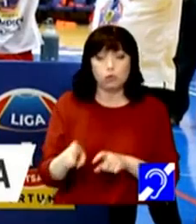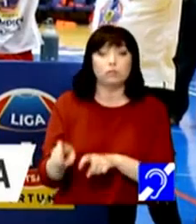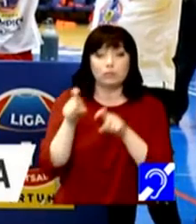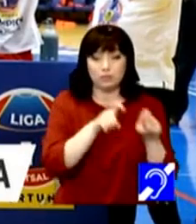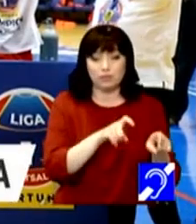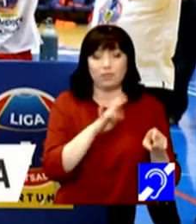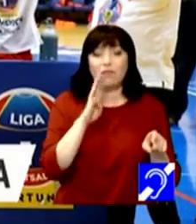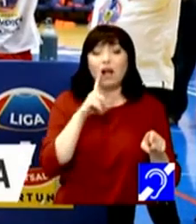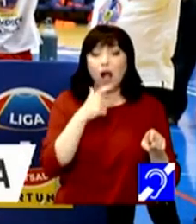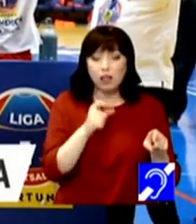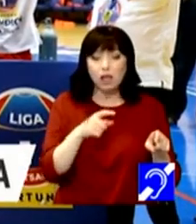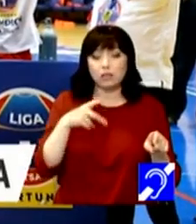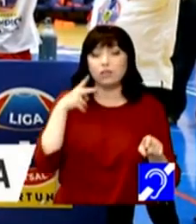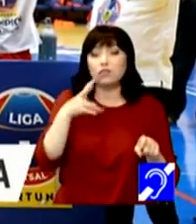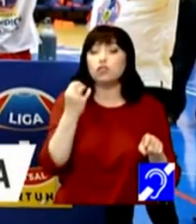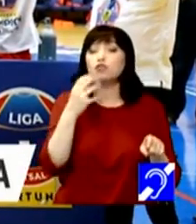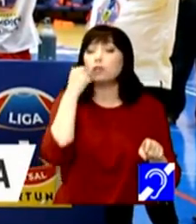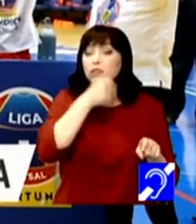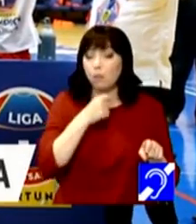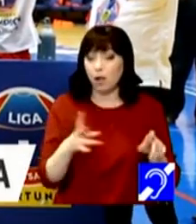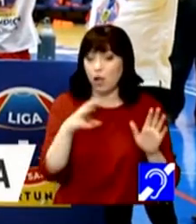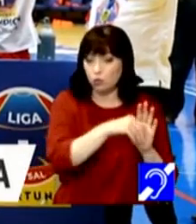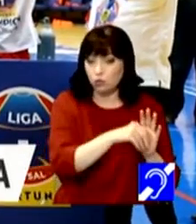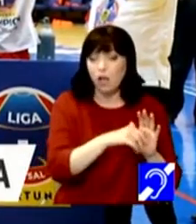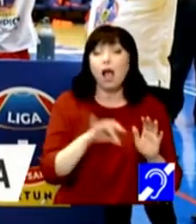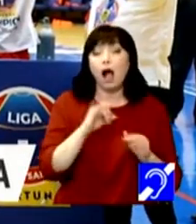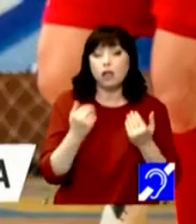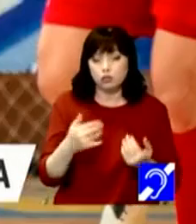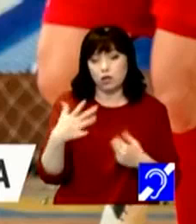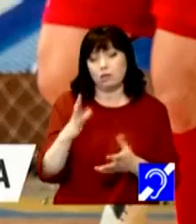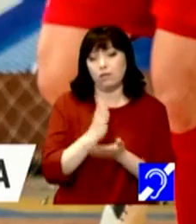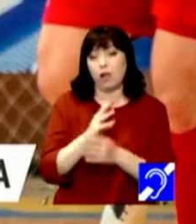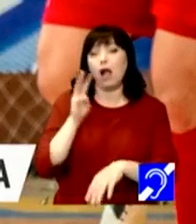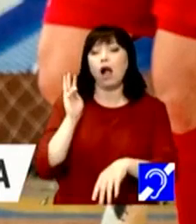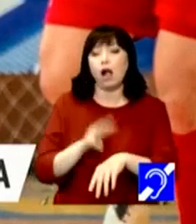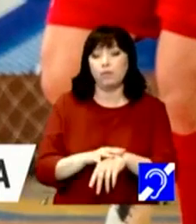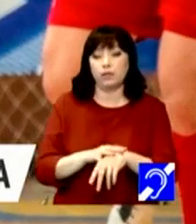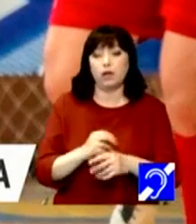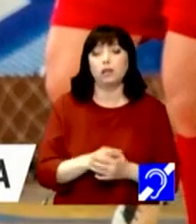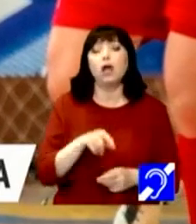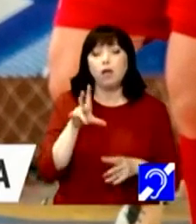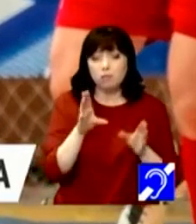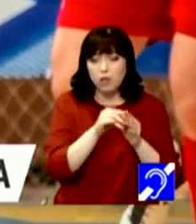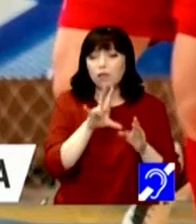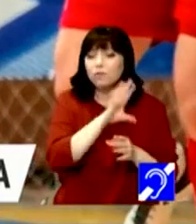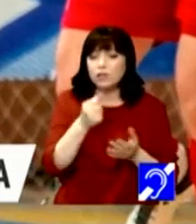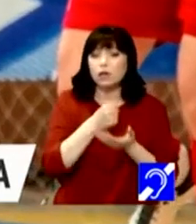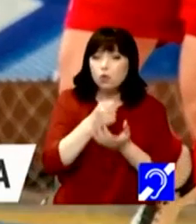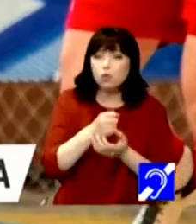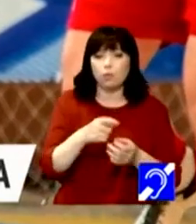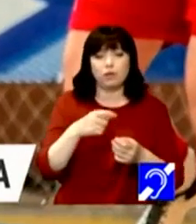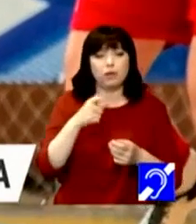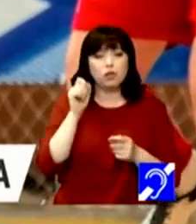din Galați în toamna lui 2014, iar în prezent este capitan. Cu United el a câștigat toate trofeele în